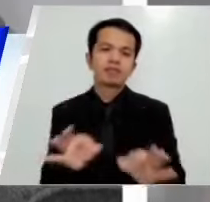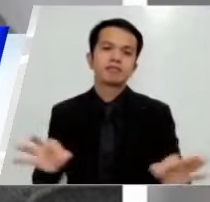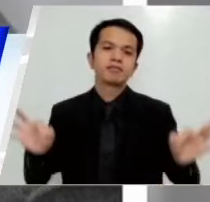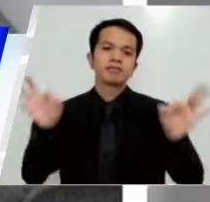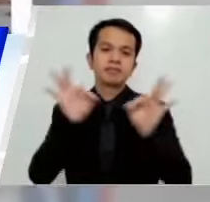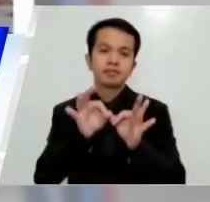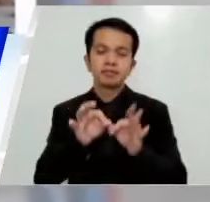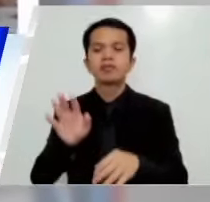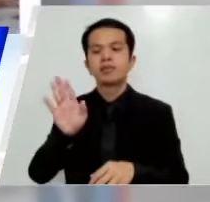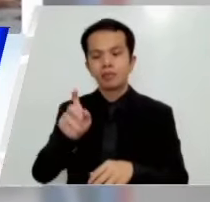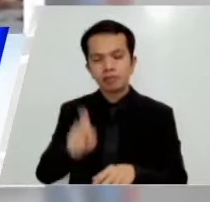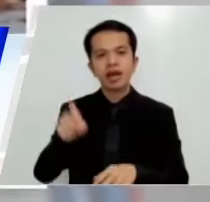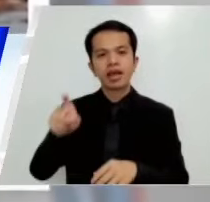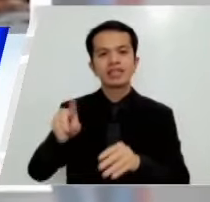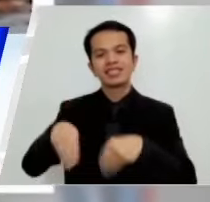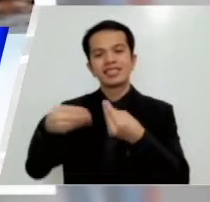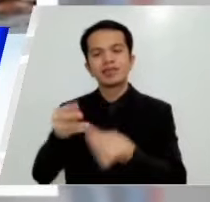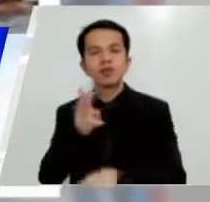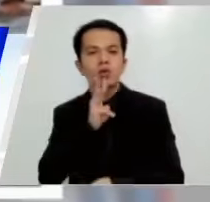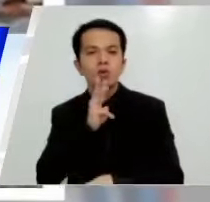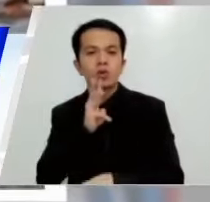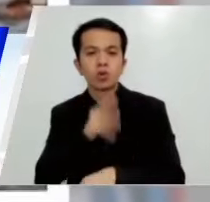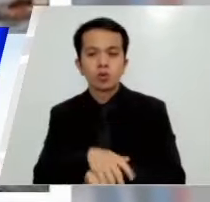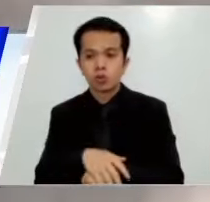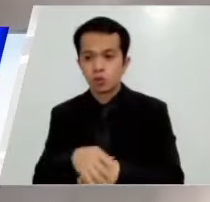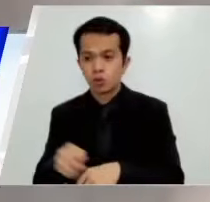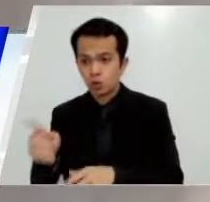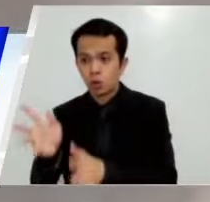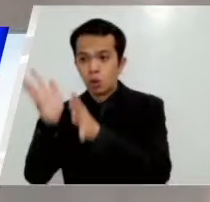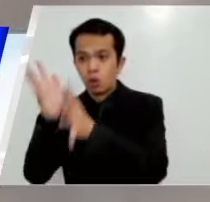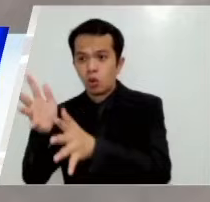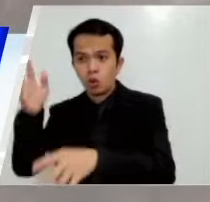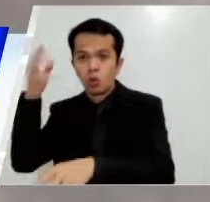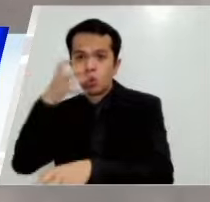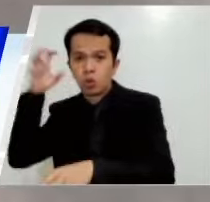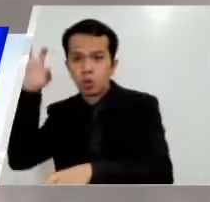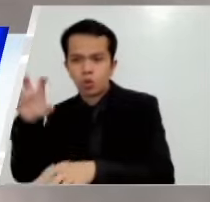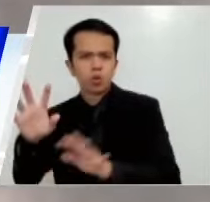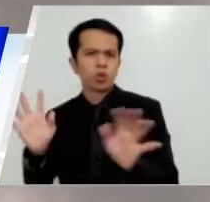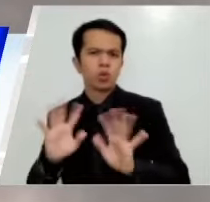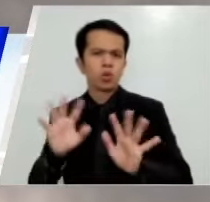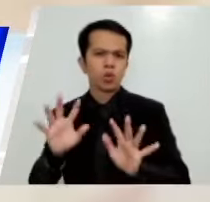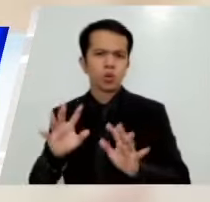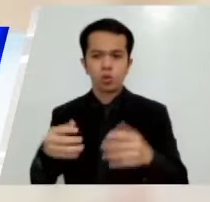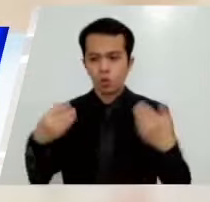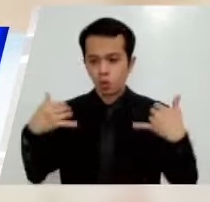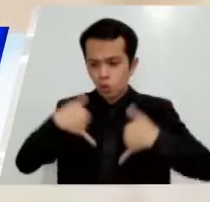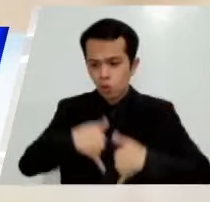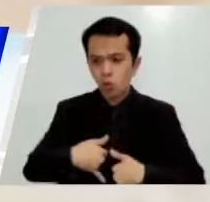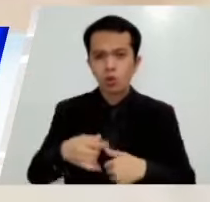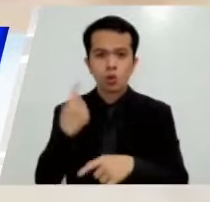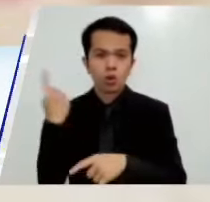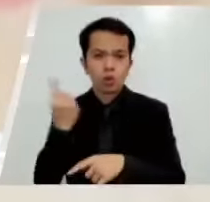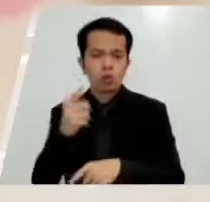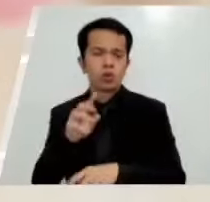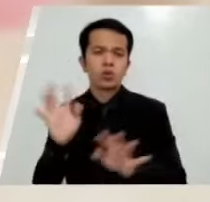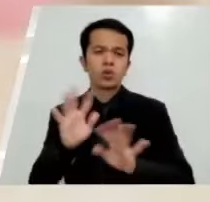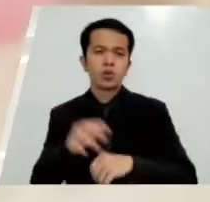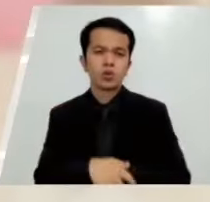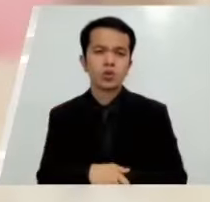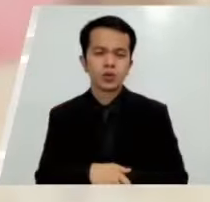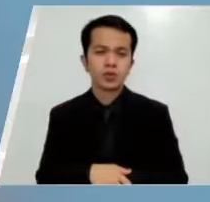silang painumin ng tubig, huwag ibilad sa araw at iwasan ang suotan ng damit at sapatos. Kung hindi po natin